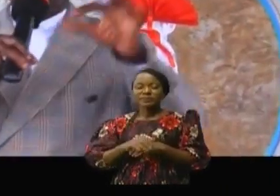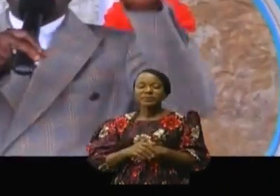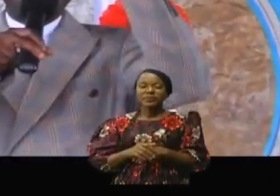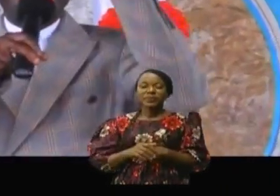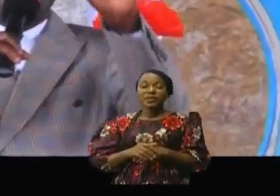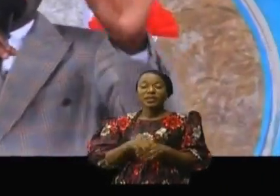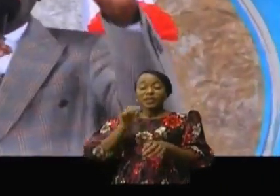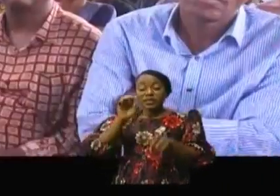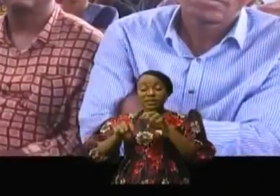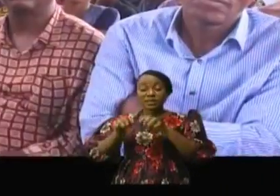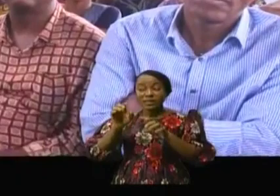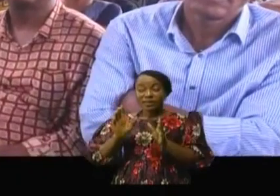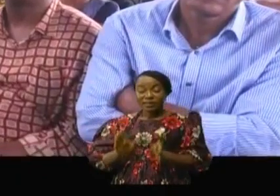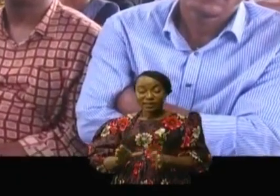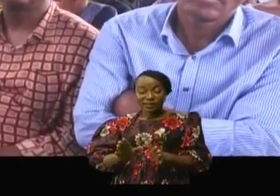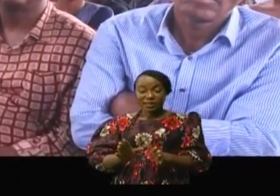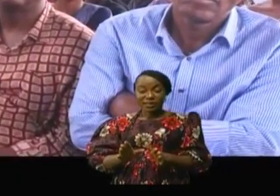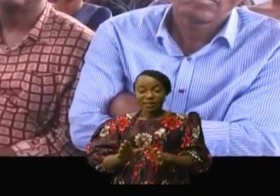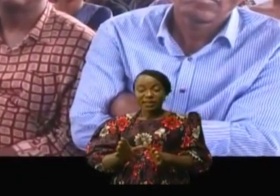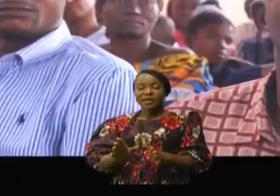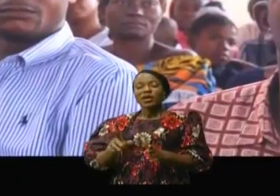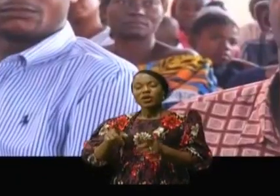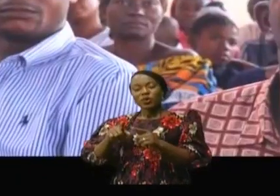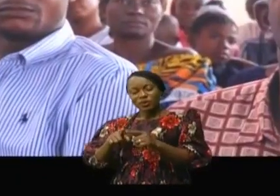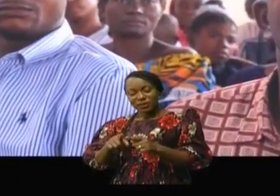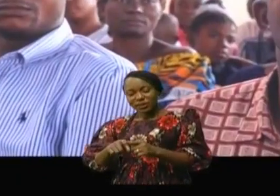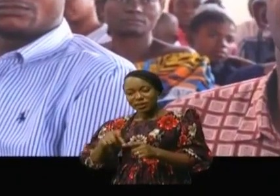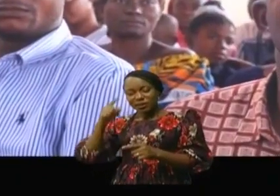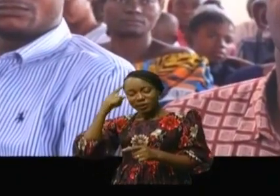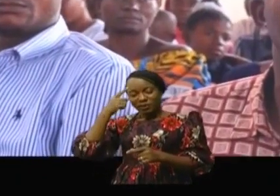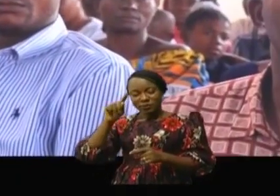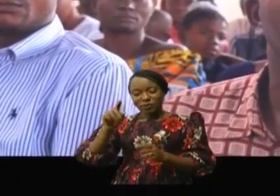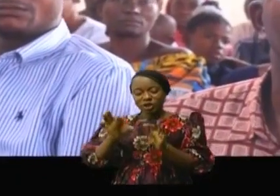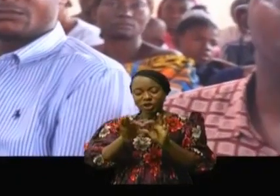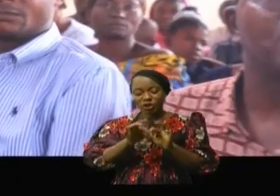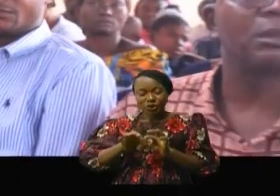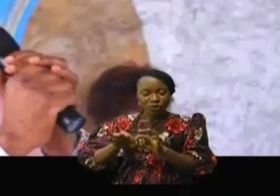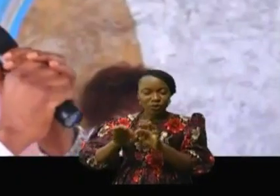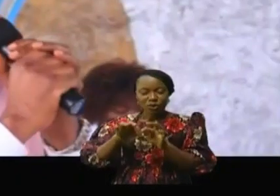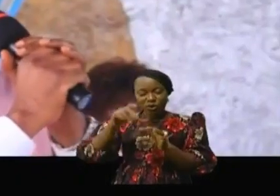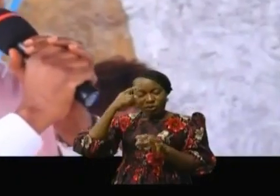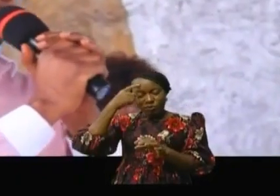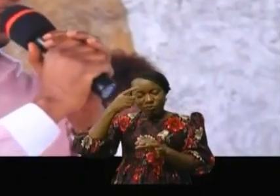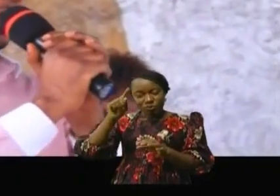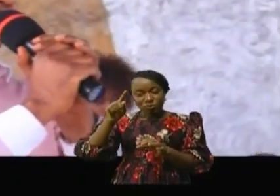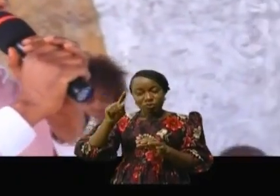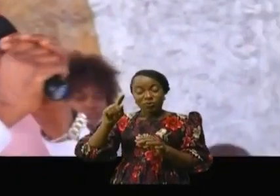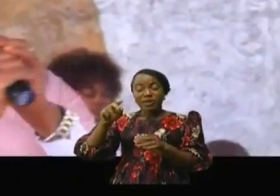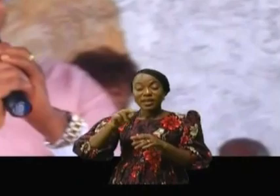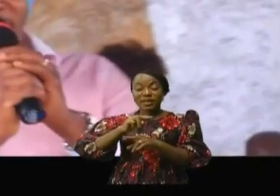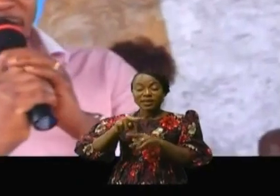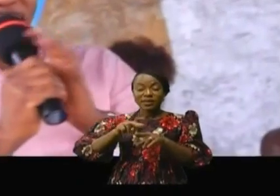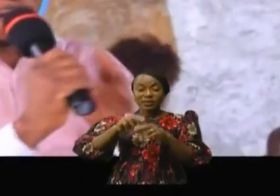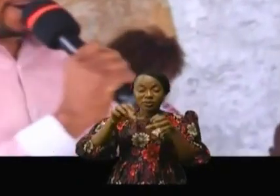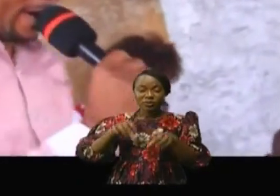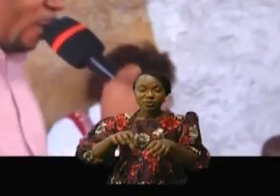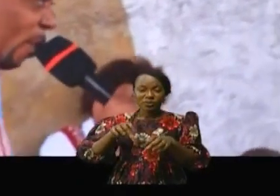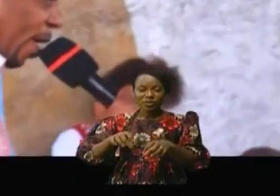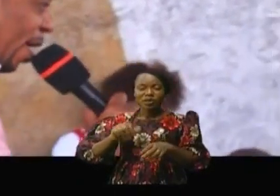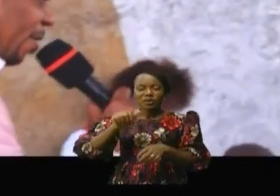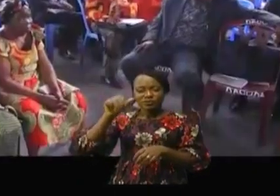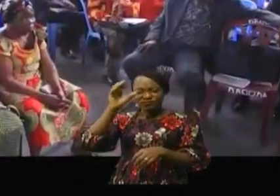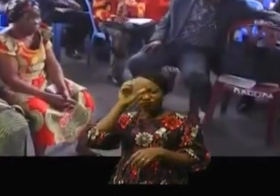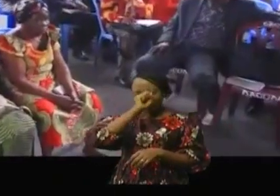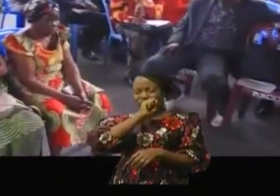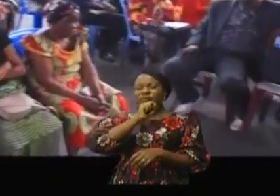Le secrétaire interfédéral de l'Union pour la Nation Congolaise UNC, Mwamba, a saisi cette opportunité